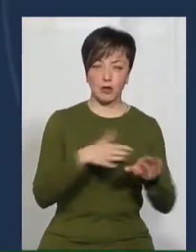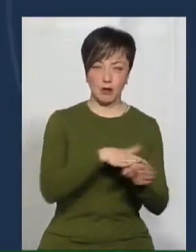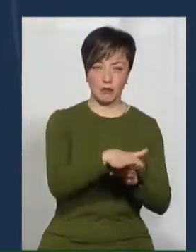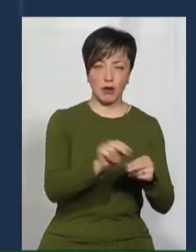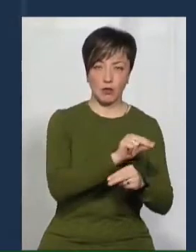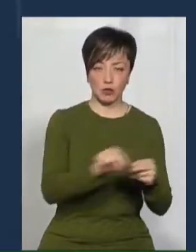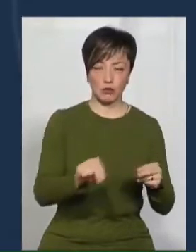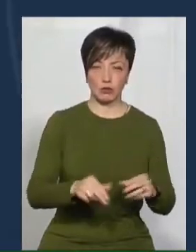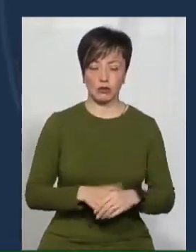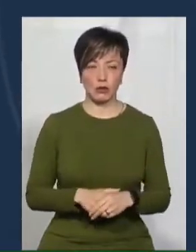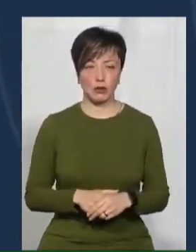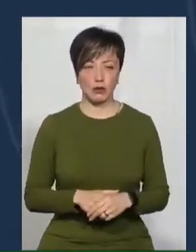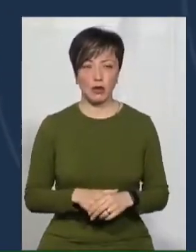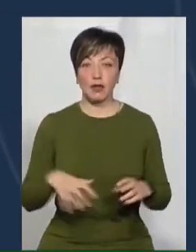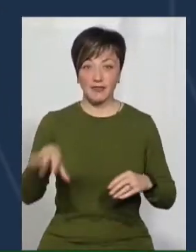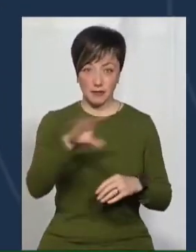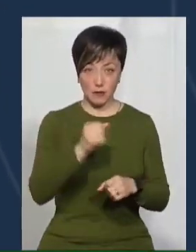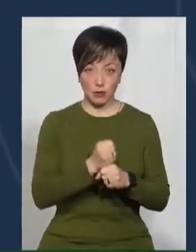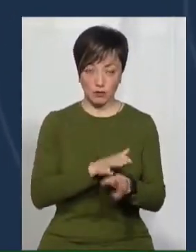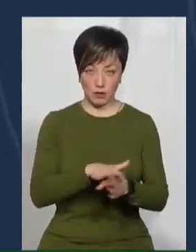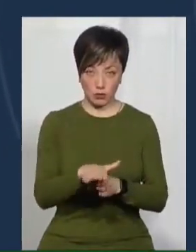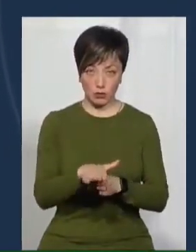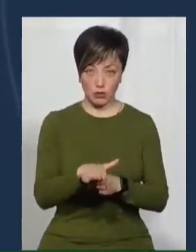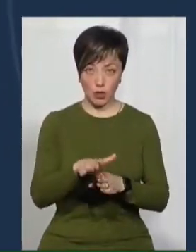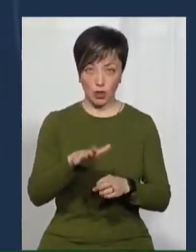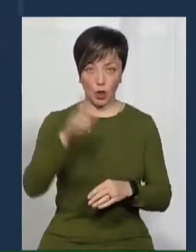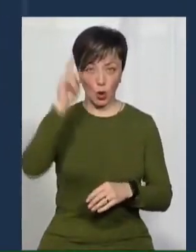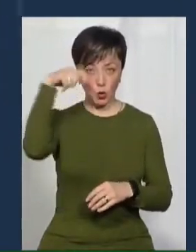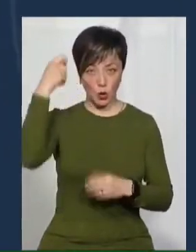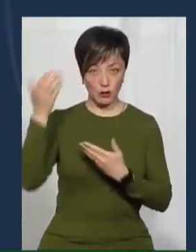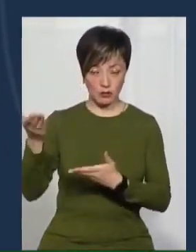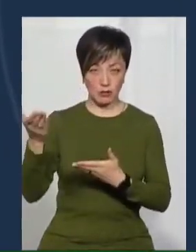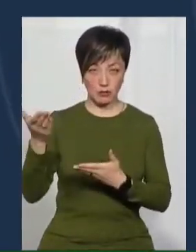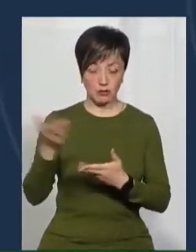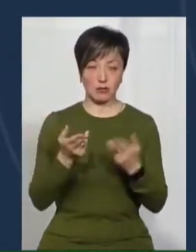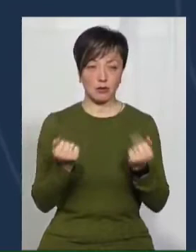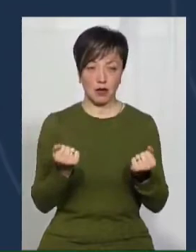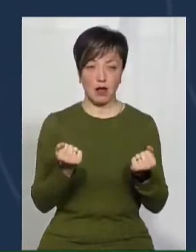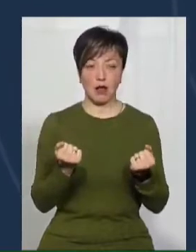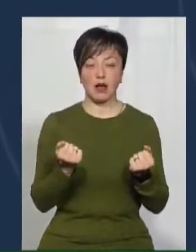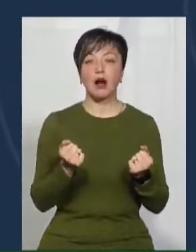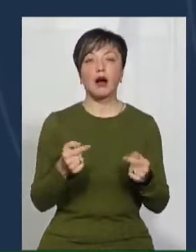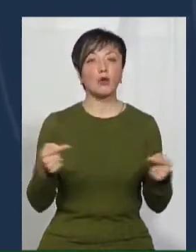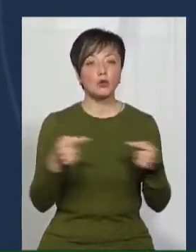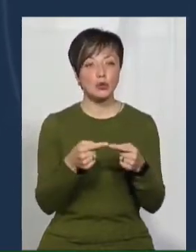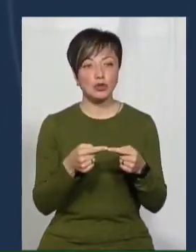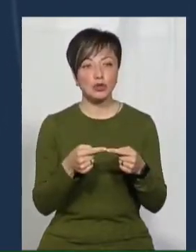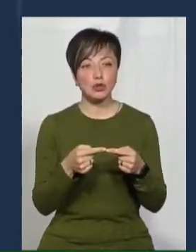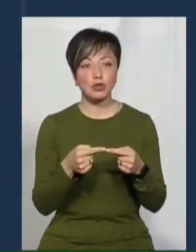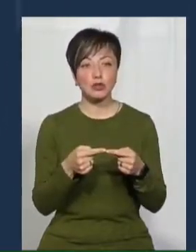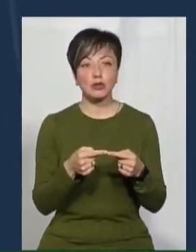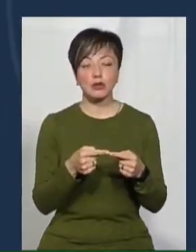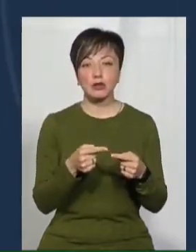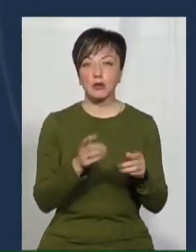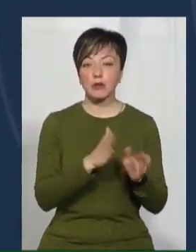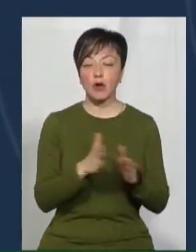ремонт. Ці всі роботи будуть виконувати турецька сторона, так, і турки, так? Так, так? Тут буквально уточнення, от порядок